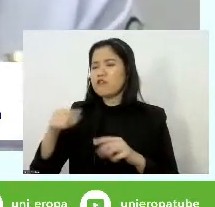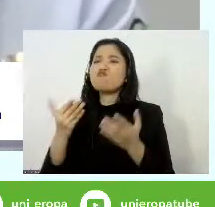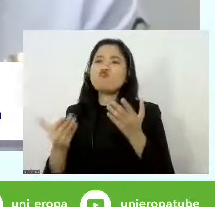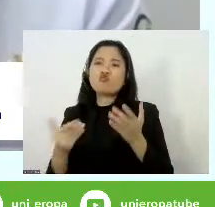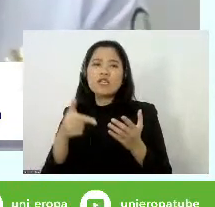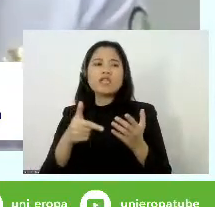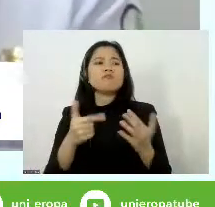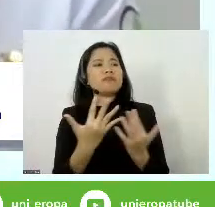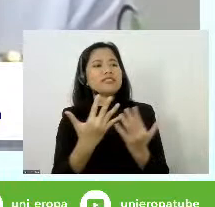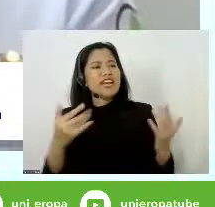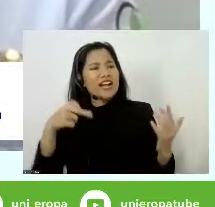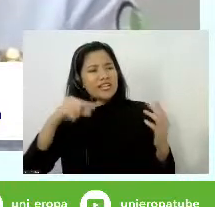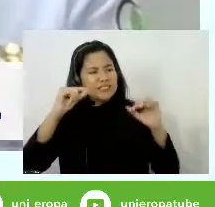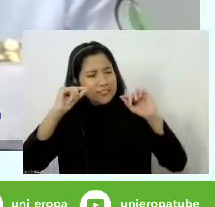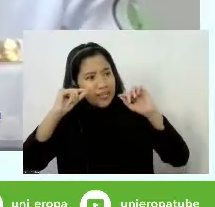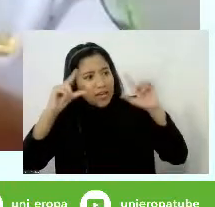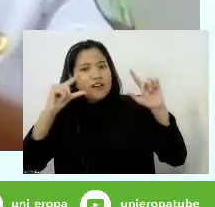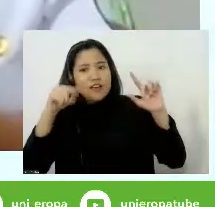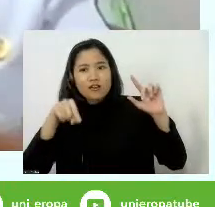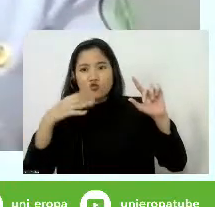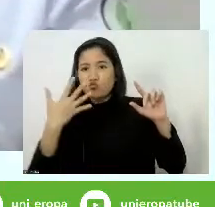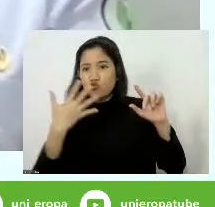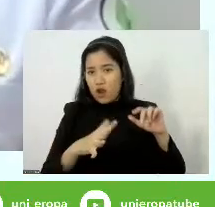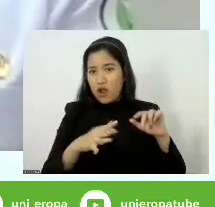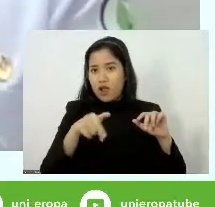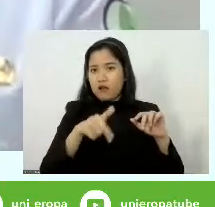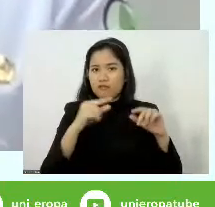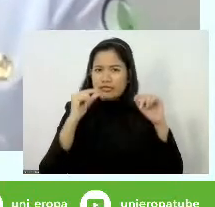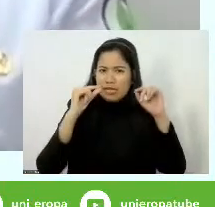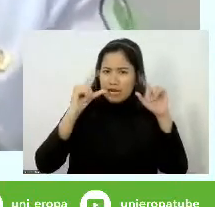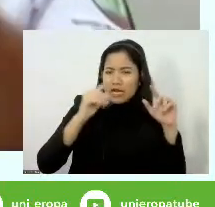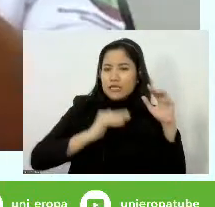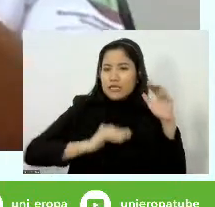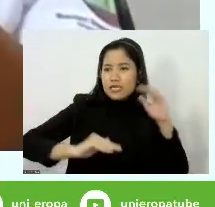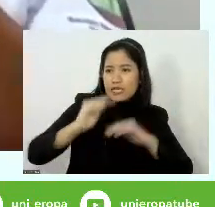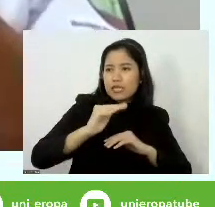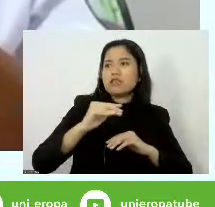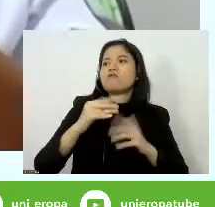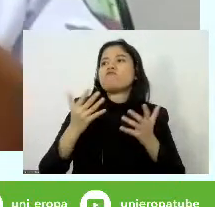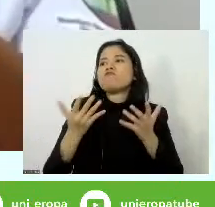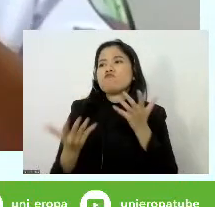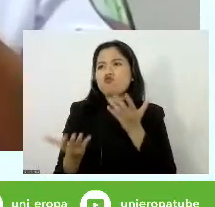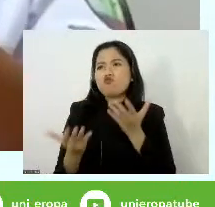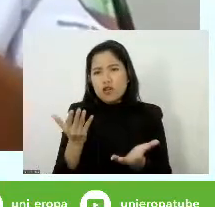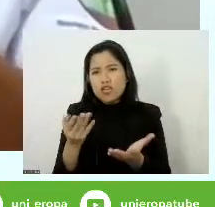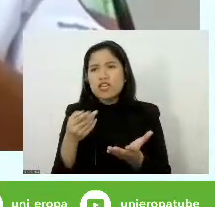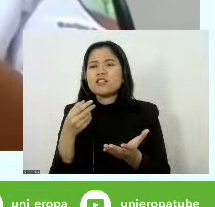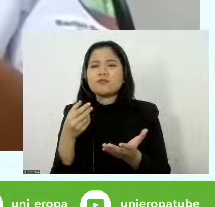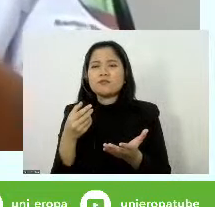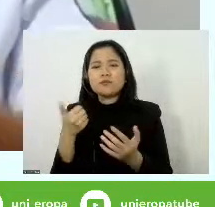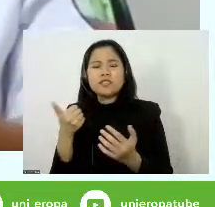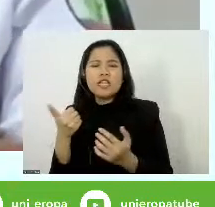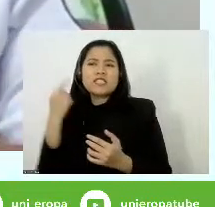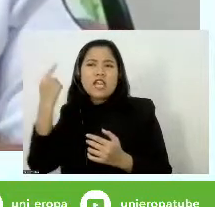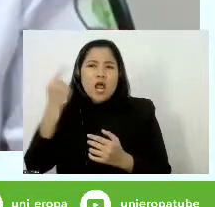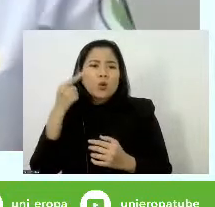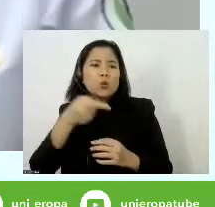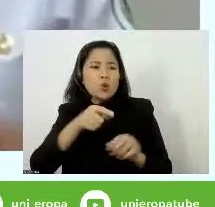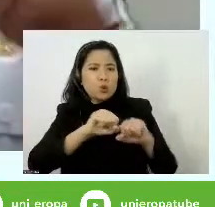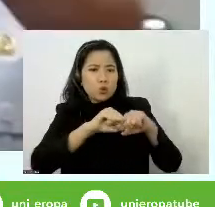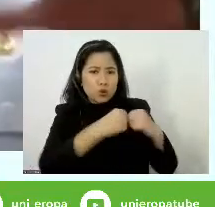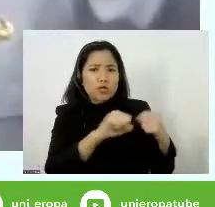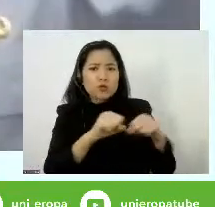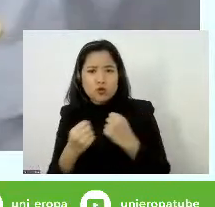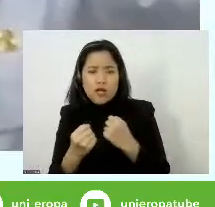disana lebih tinggi login lebih Slow Down untuk ngedistrack apa kerusakannya